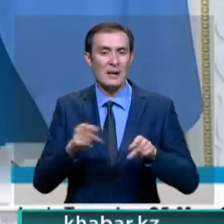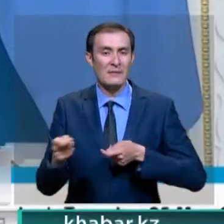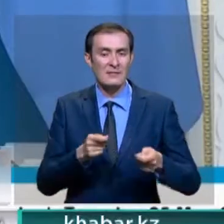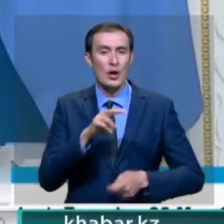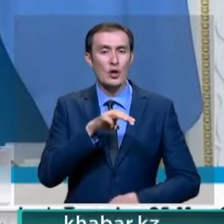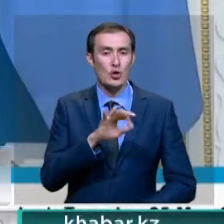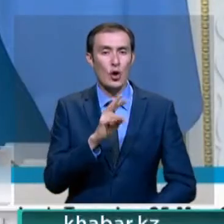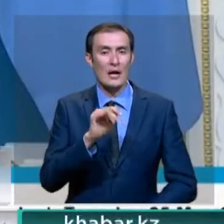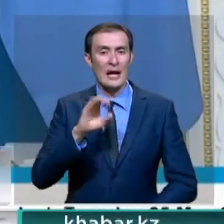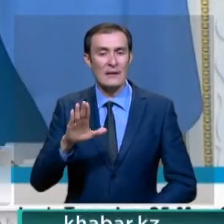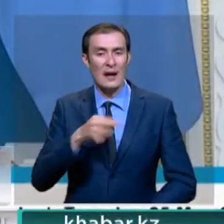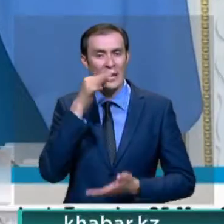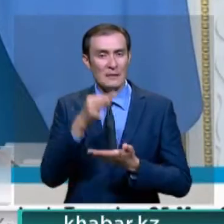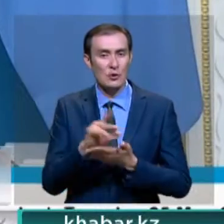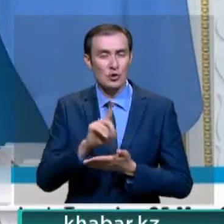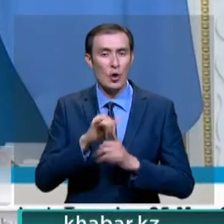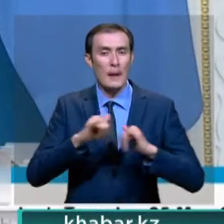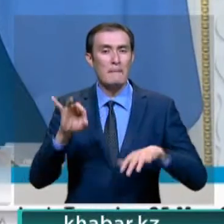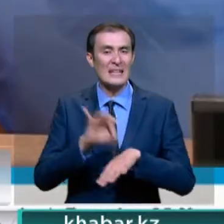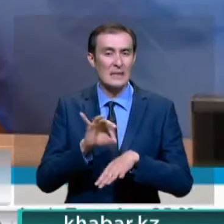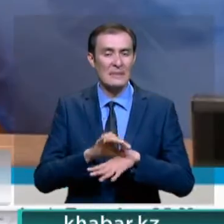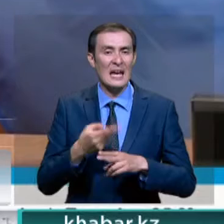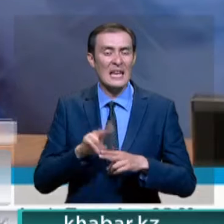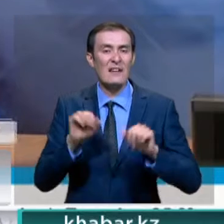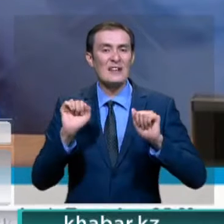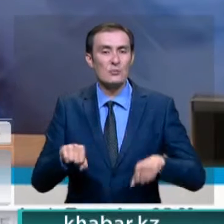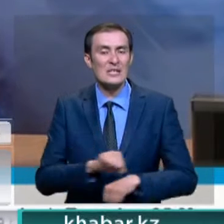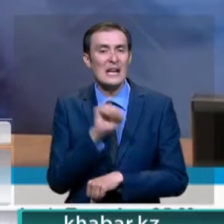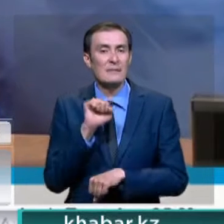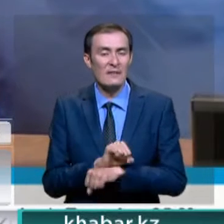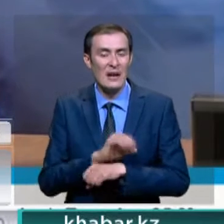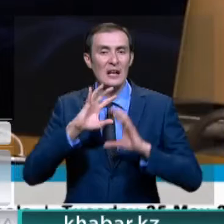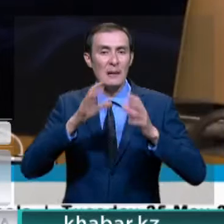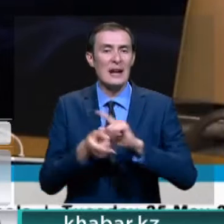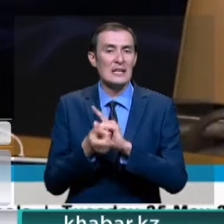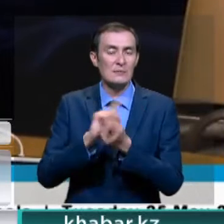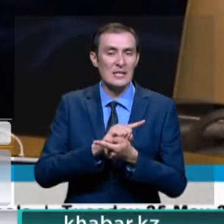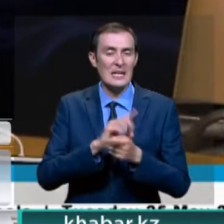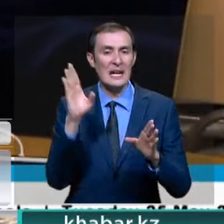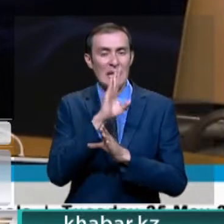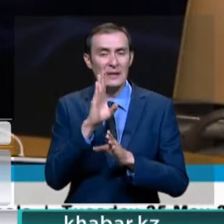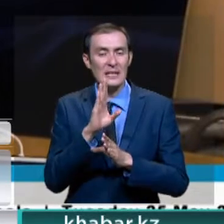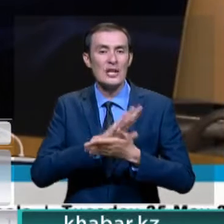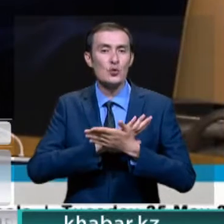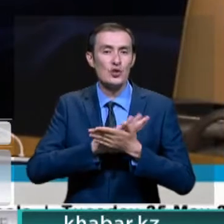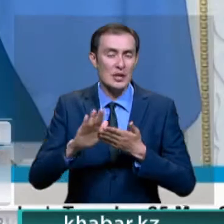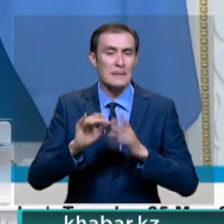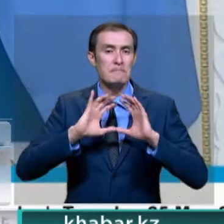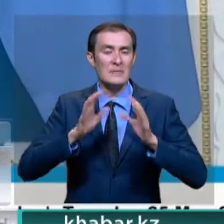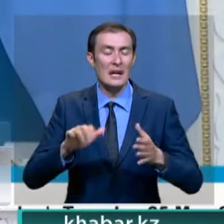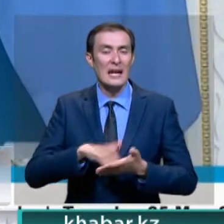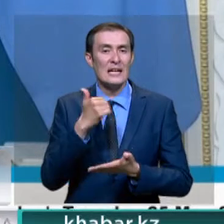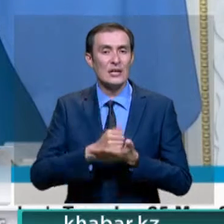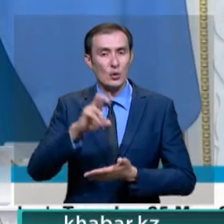правительств Касым-Жомарт Токаев отметил, пандемия – это шанс замедлить глобальные изменения климата и экологизировать мир.